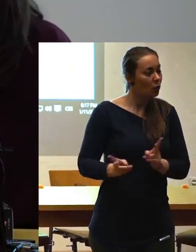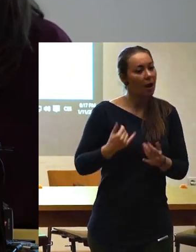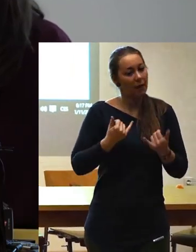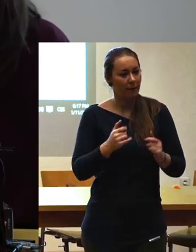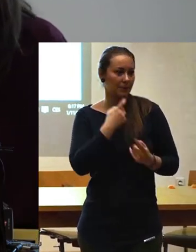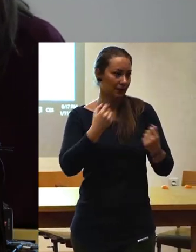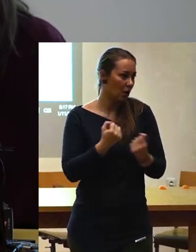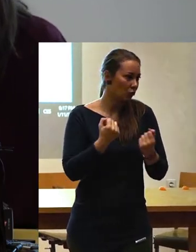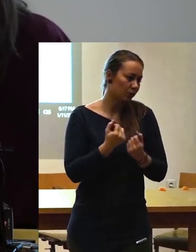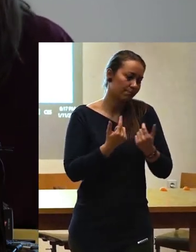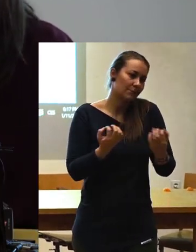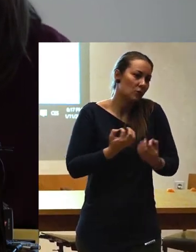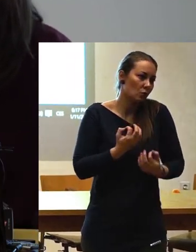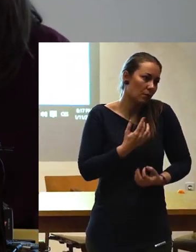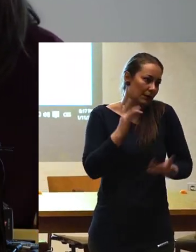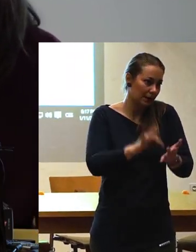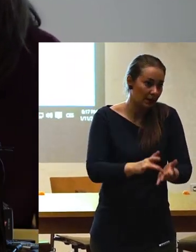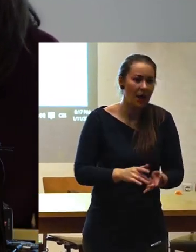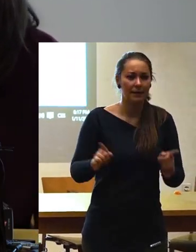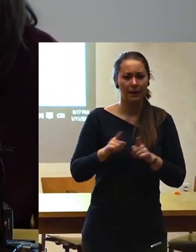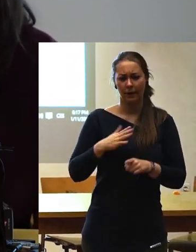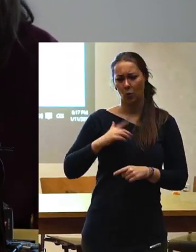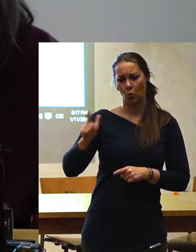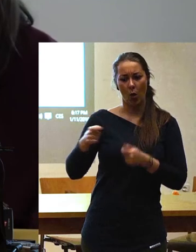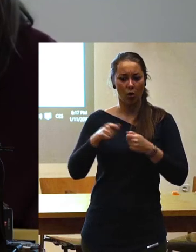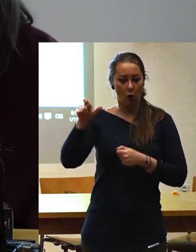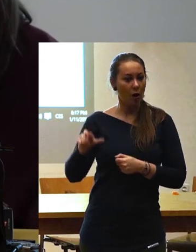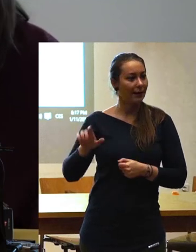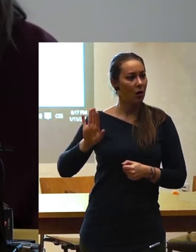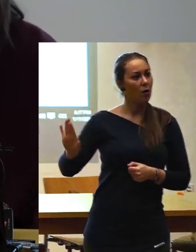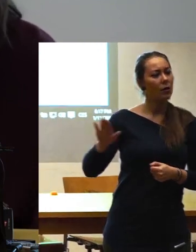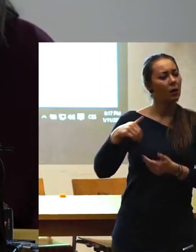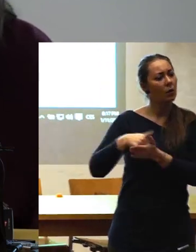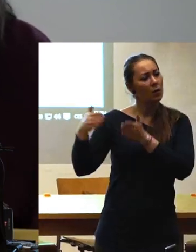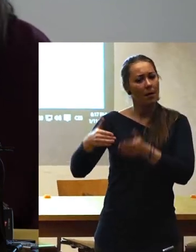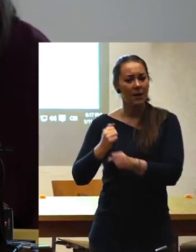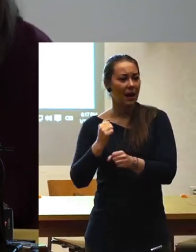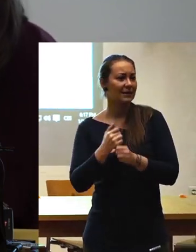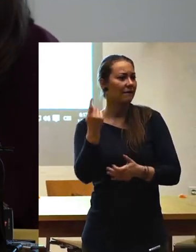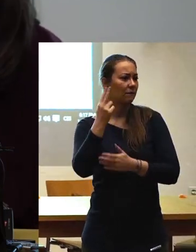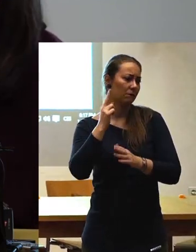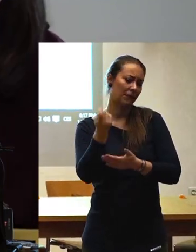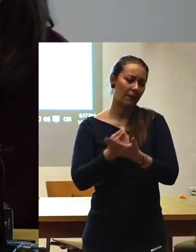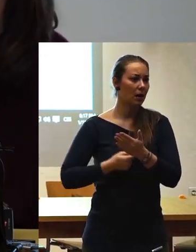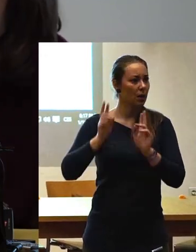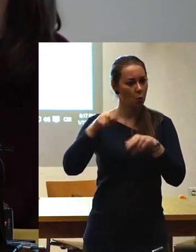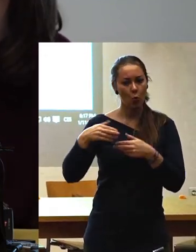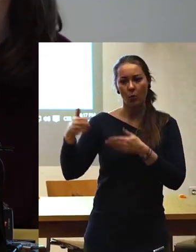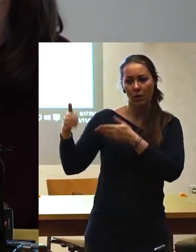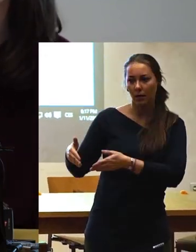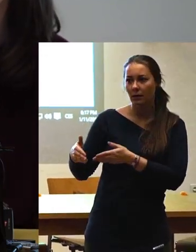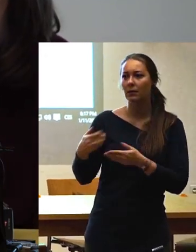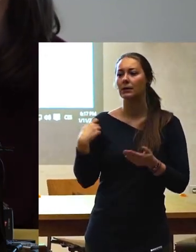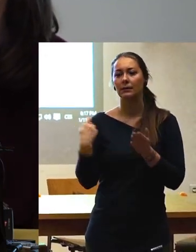vzhledem k tomu, že moje kolegyně Alžběta Bačíková je výtvarná umělkyně, tak nás zajímá spolupracovat, kromě toho, že